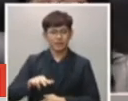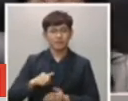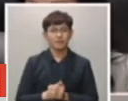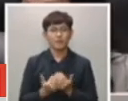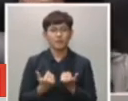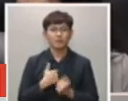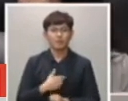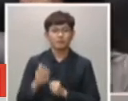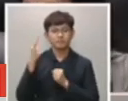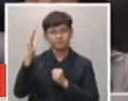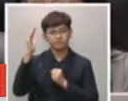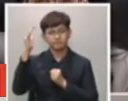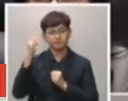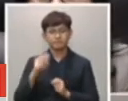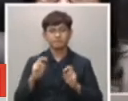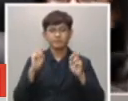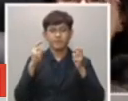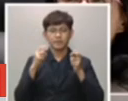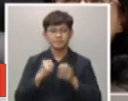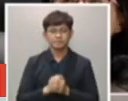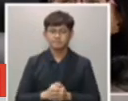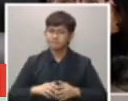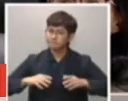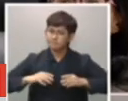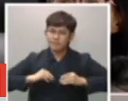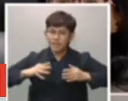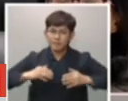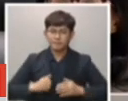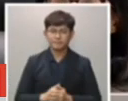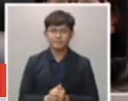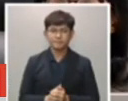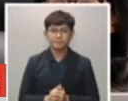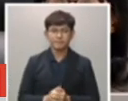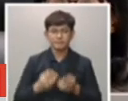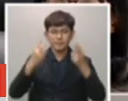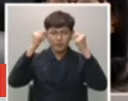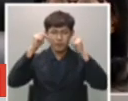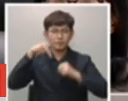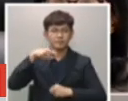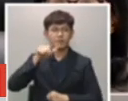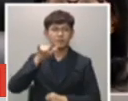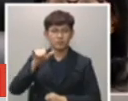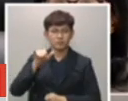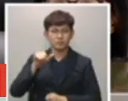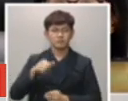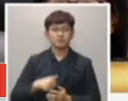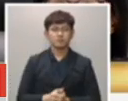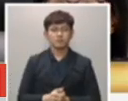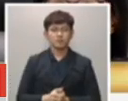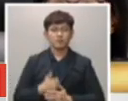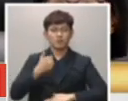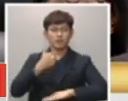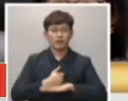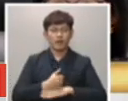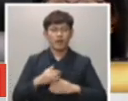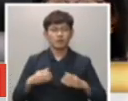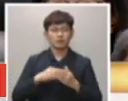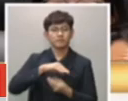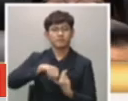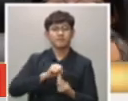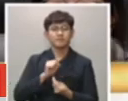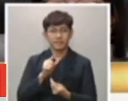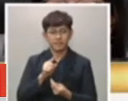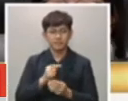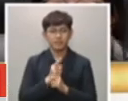ายในยัตติไม่ไว้วางใจพลเอกประยุทธ์จันทร์โอชานายกรัฐมนตรีและหัวหน้าทีมเศรษฐกิจต